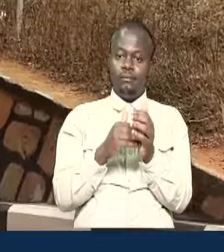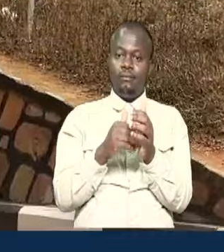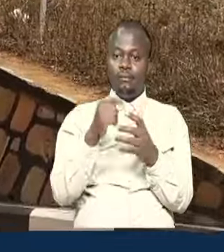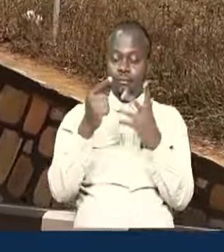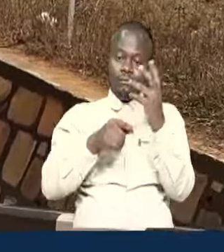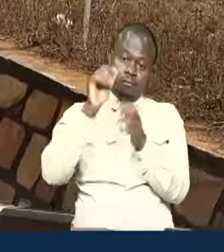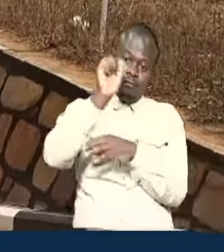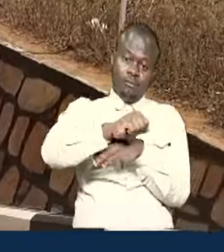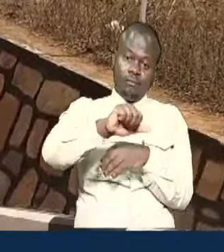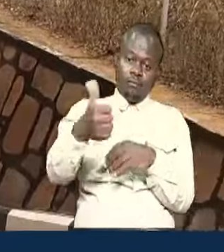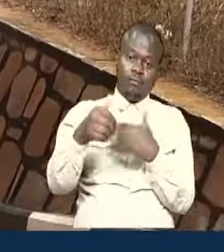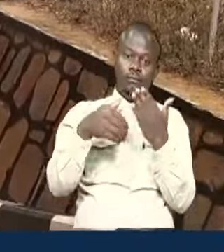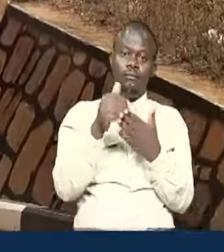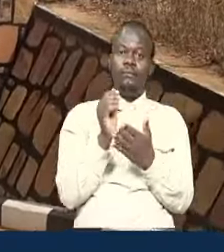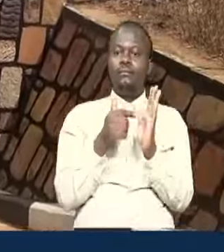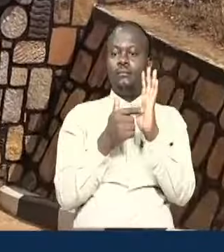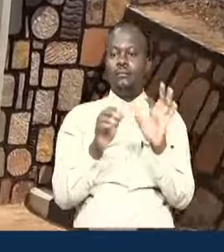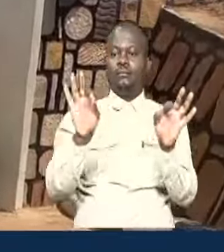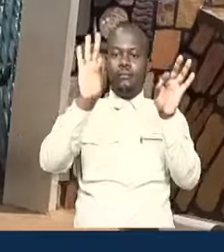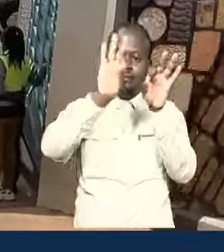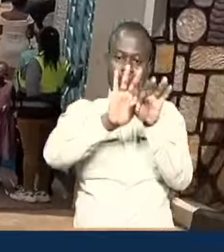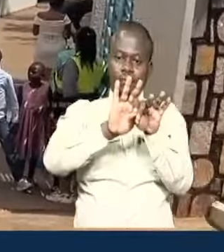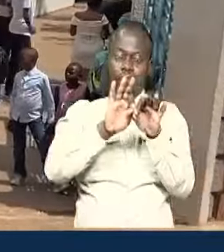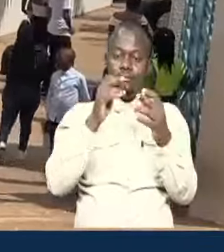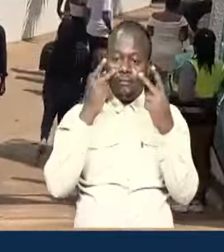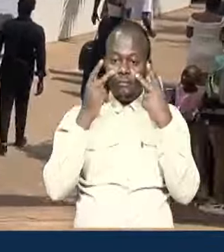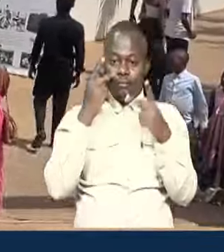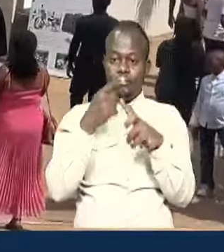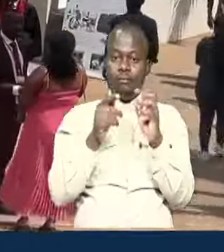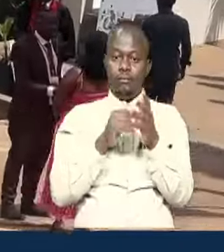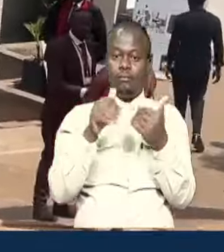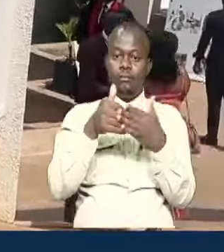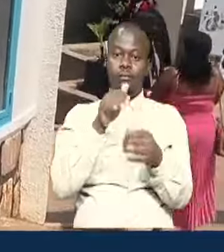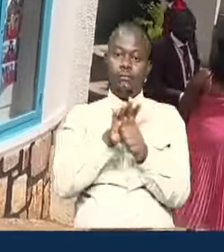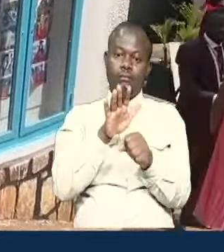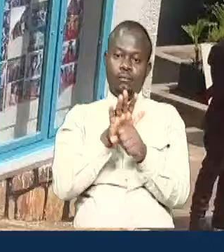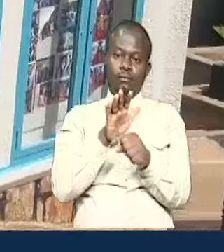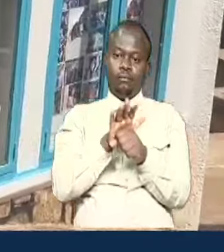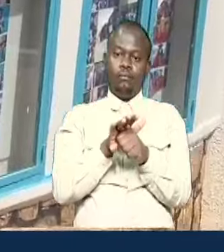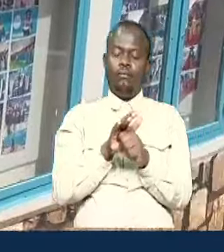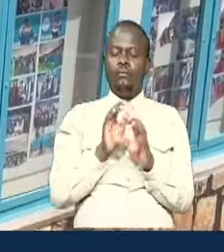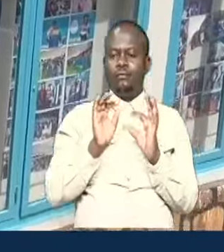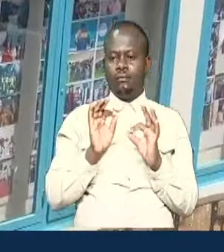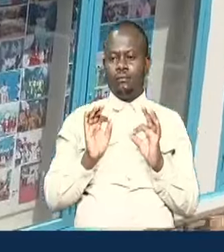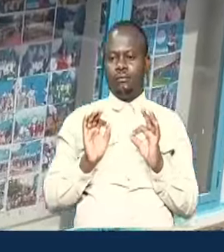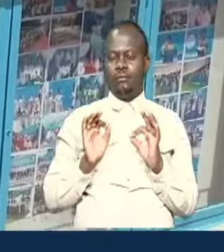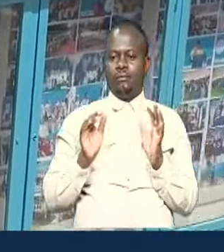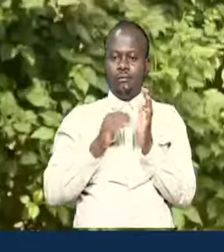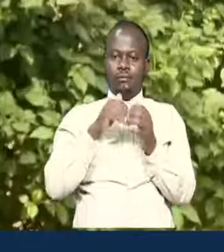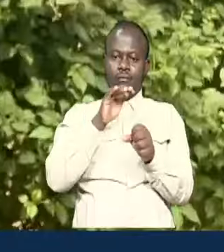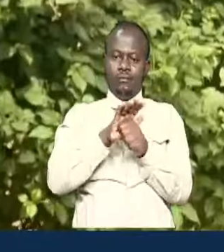ikisumba ibindi ni indangagaciro twabonye, cyane cyane ikinyabupfura, cyane